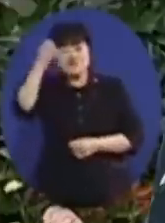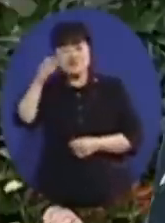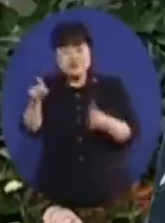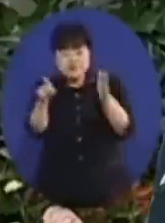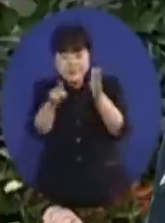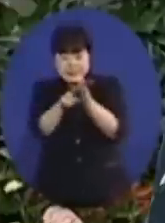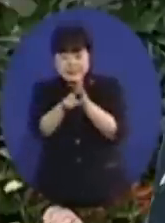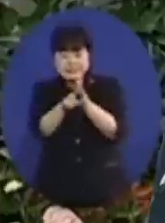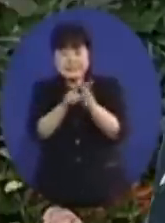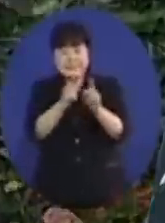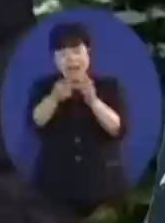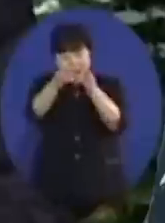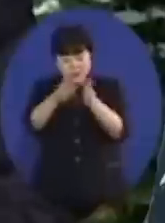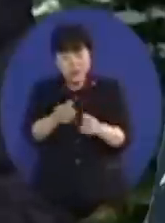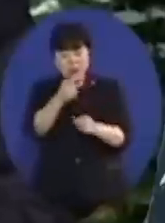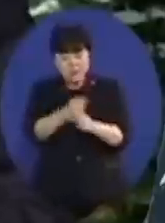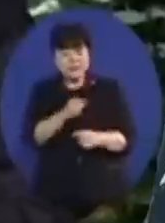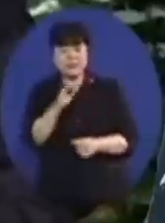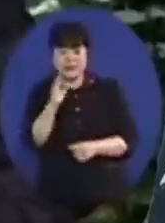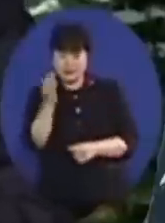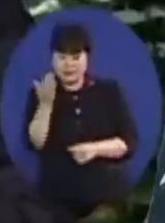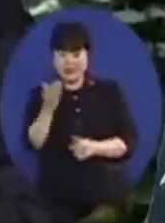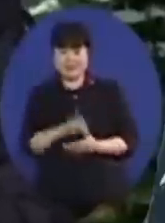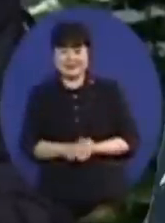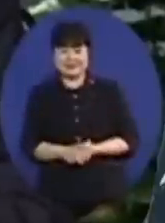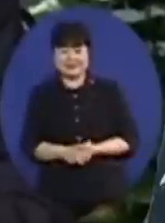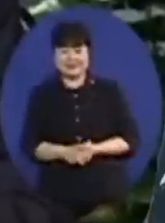꿈과 믿음과 말을 통해서 만들어진다는